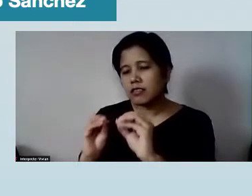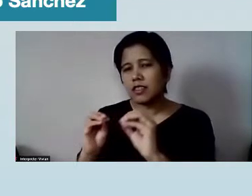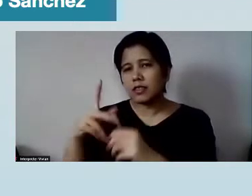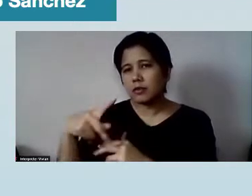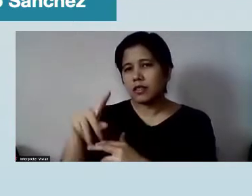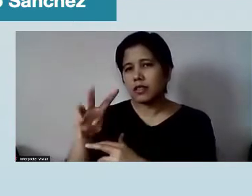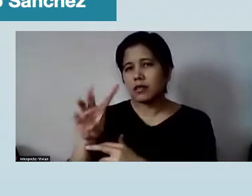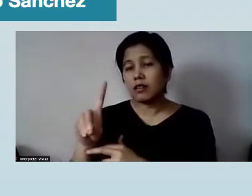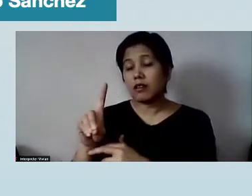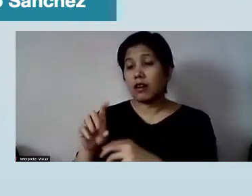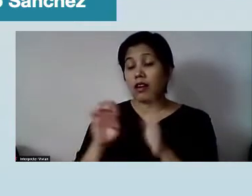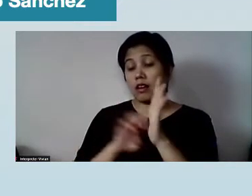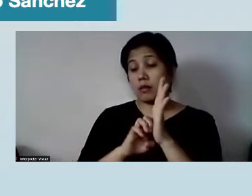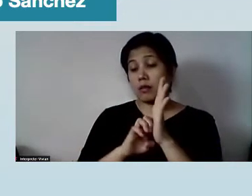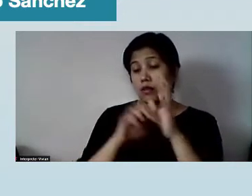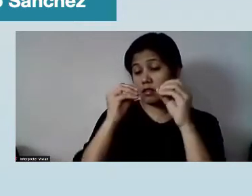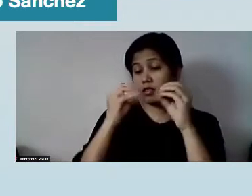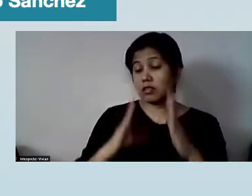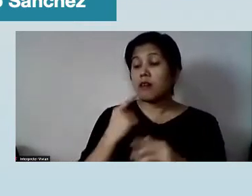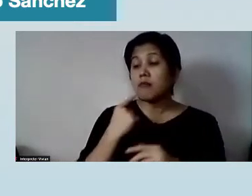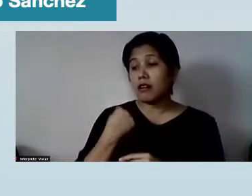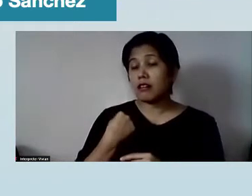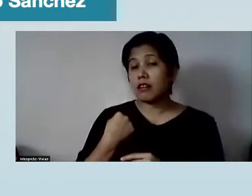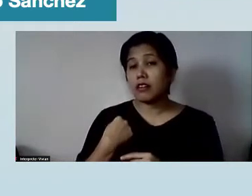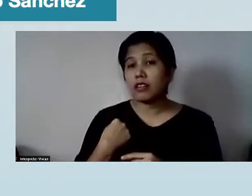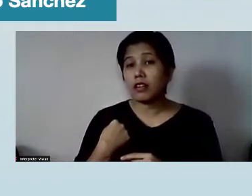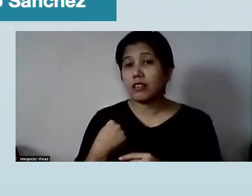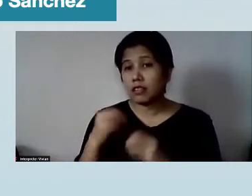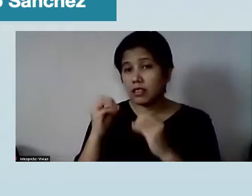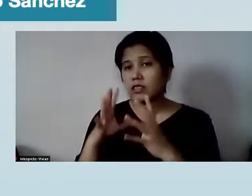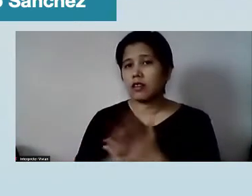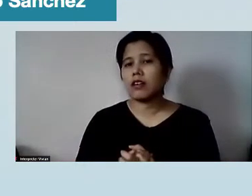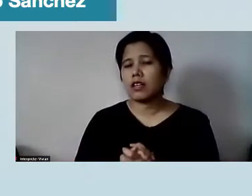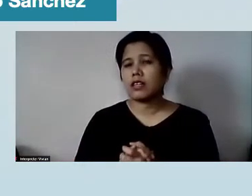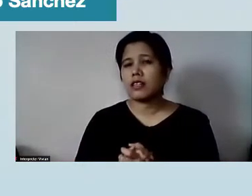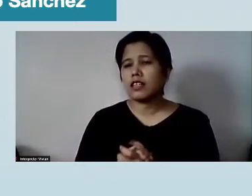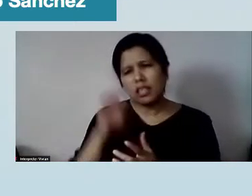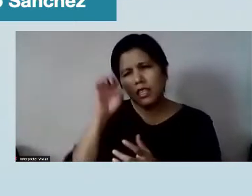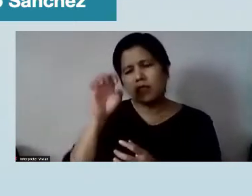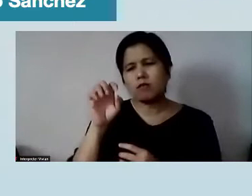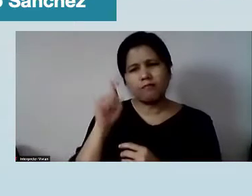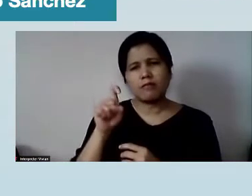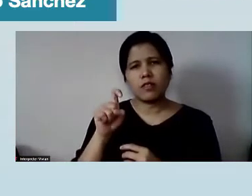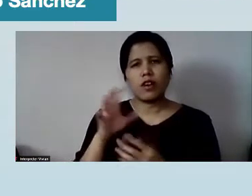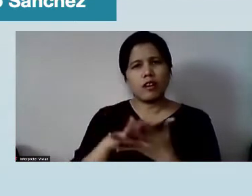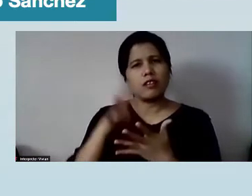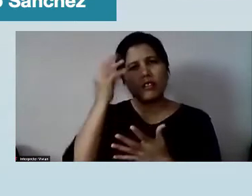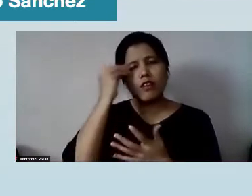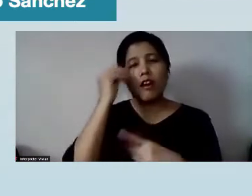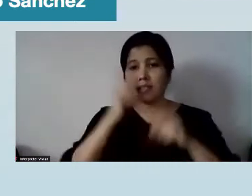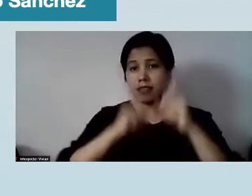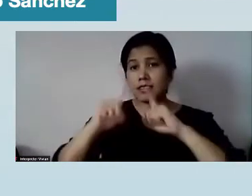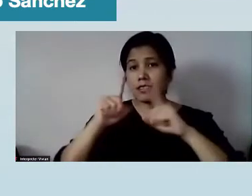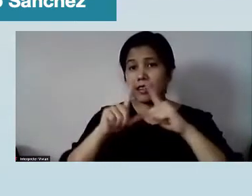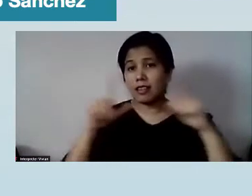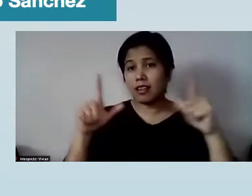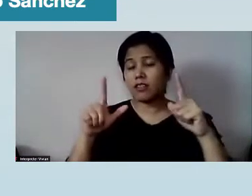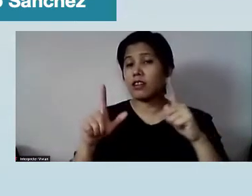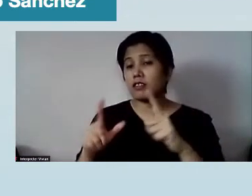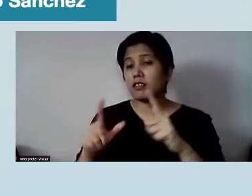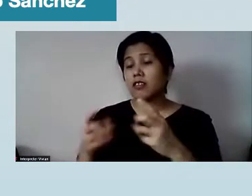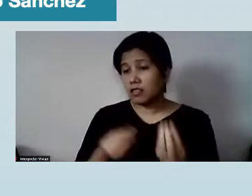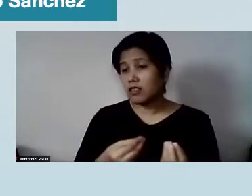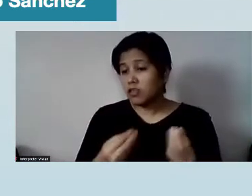ang teacher may estudyanteng deaf na regular teacher siya. He or she should know sign language to deliver